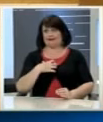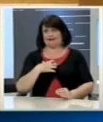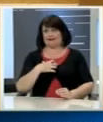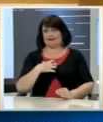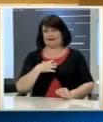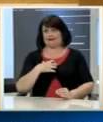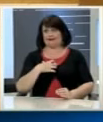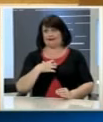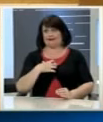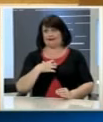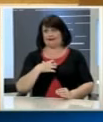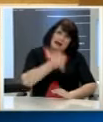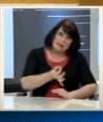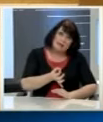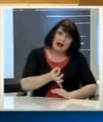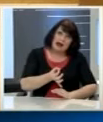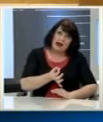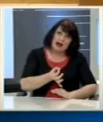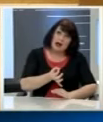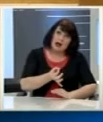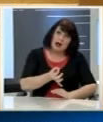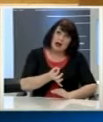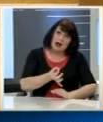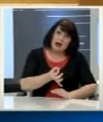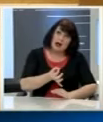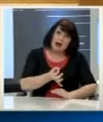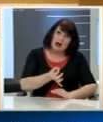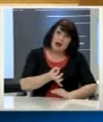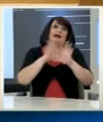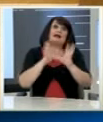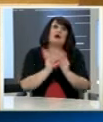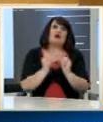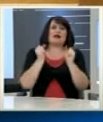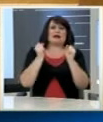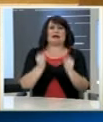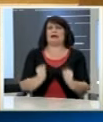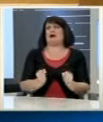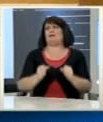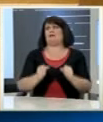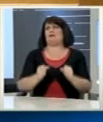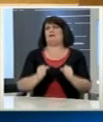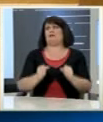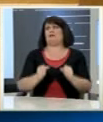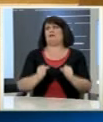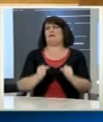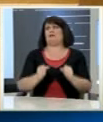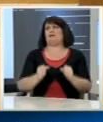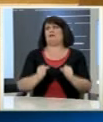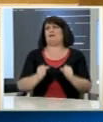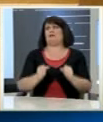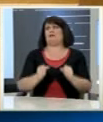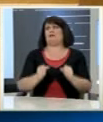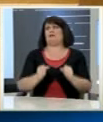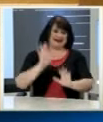όταν σας είπα κάνατε όλα για την καρέκλα διότι